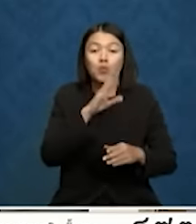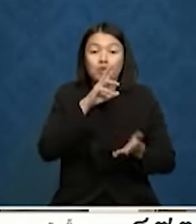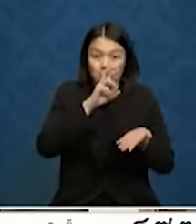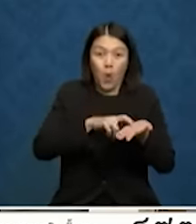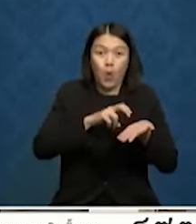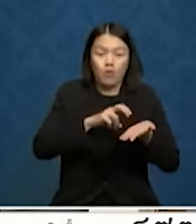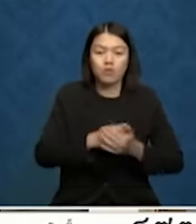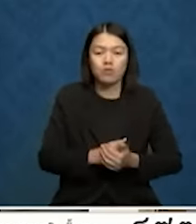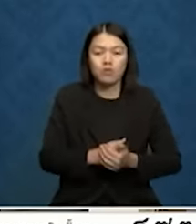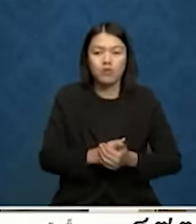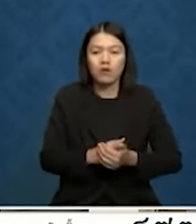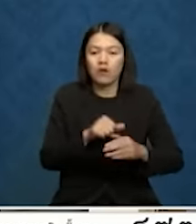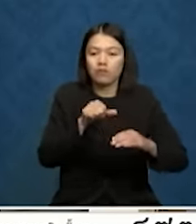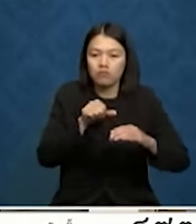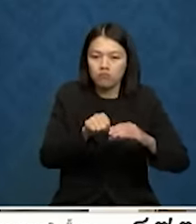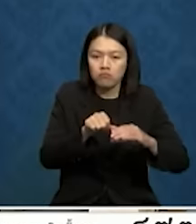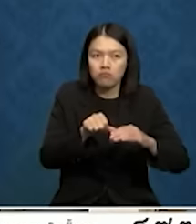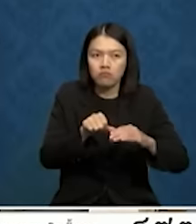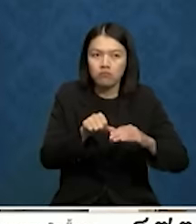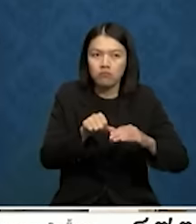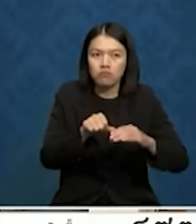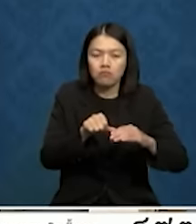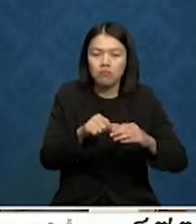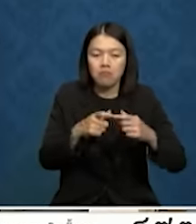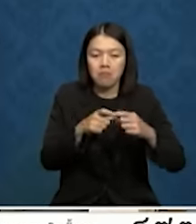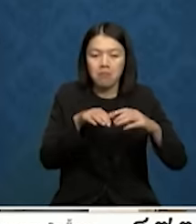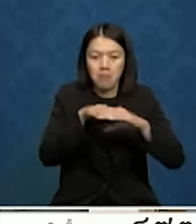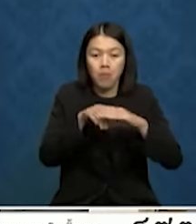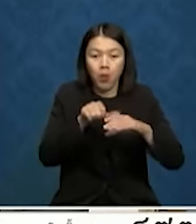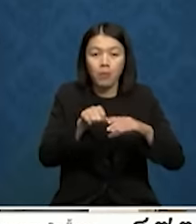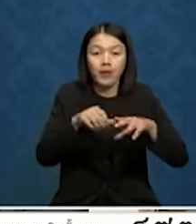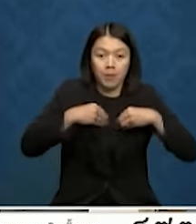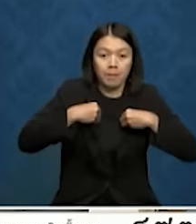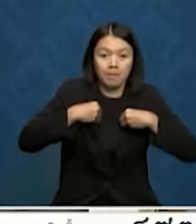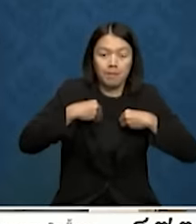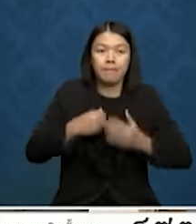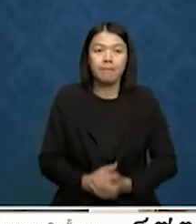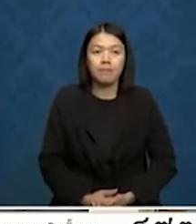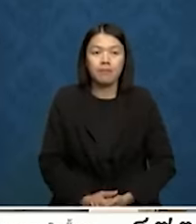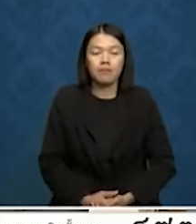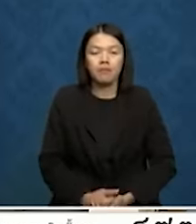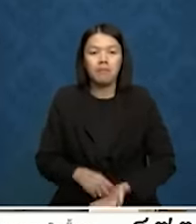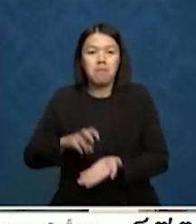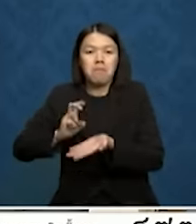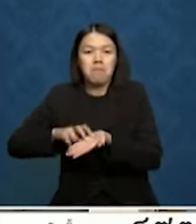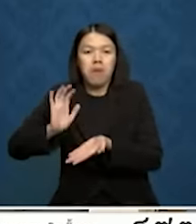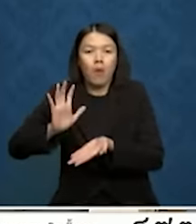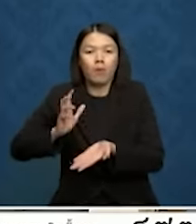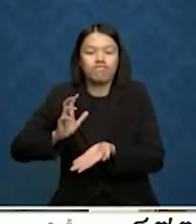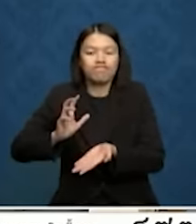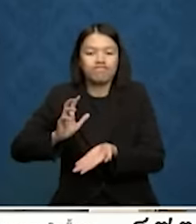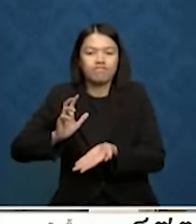องก็กดบัตรเห็นด้วยถ้าไม่รับรอง